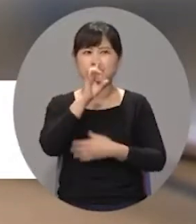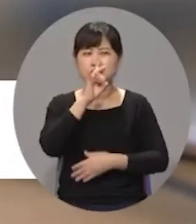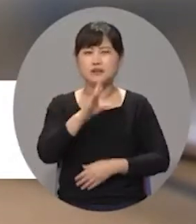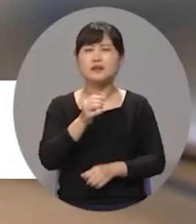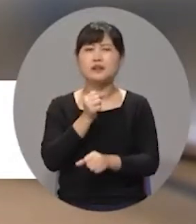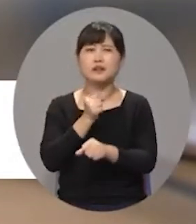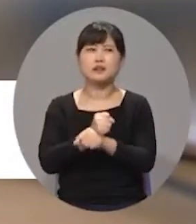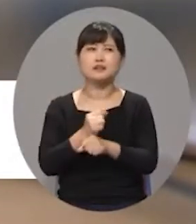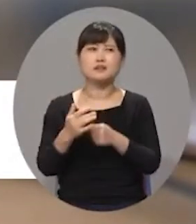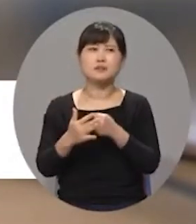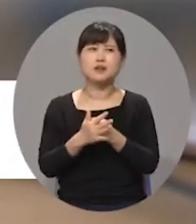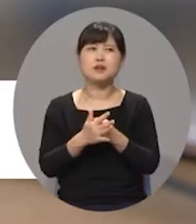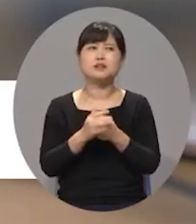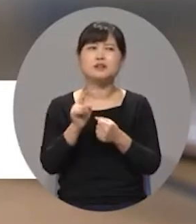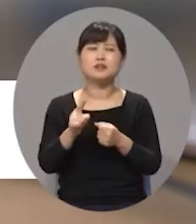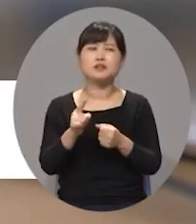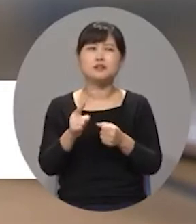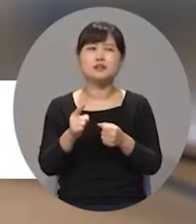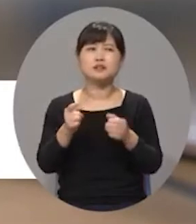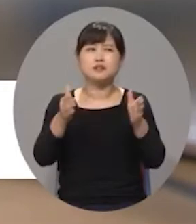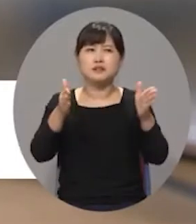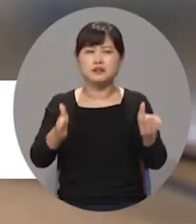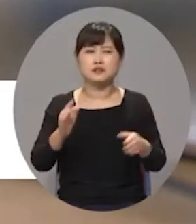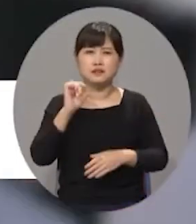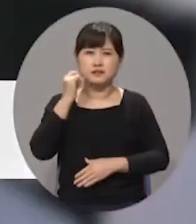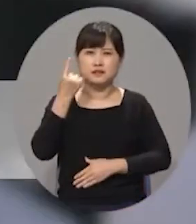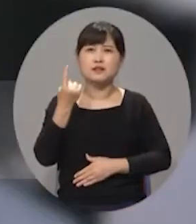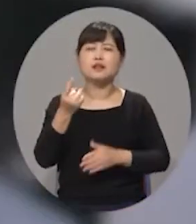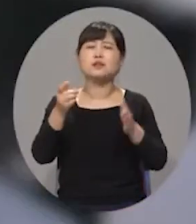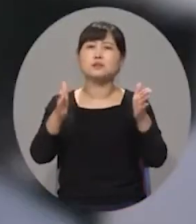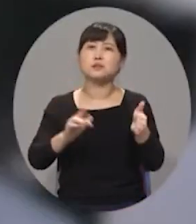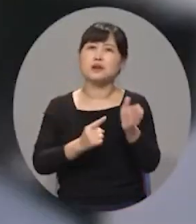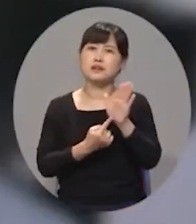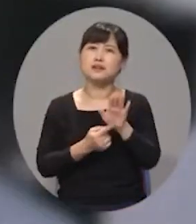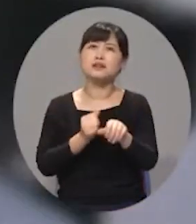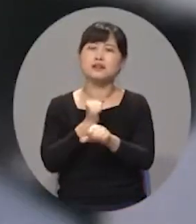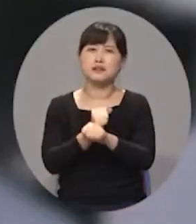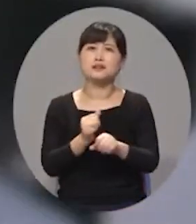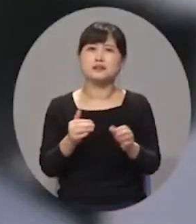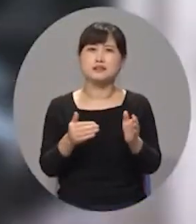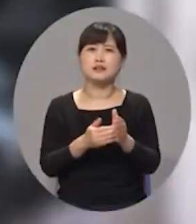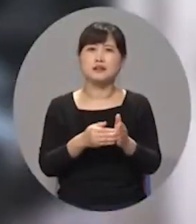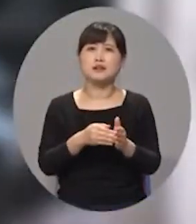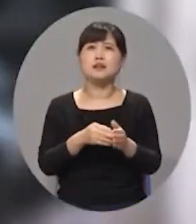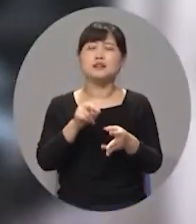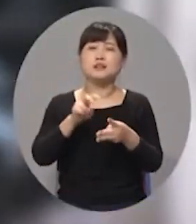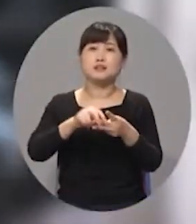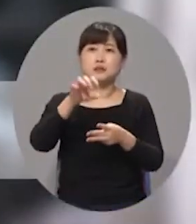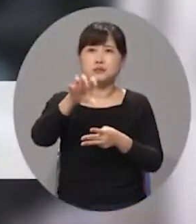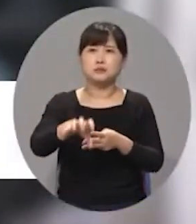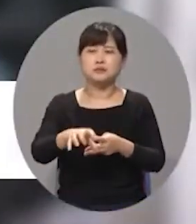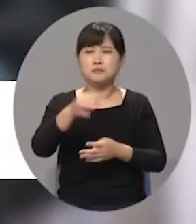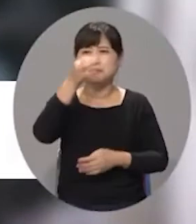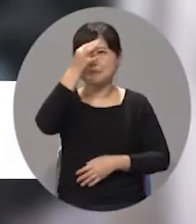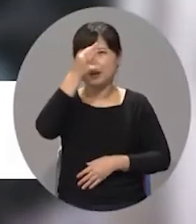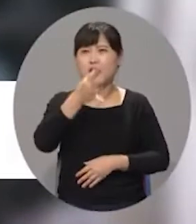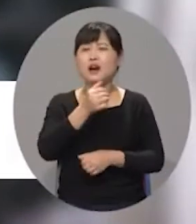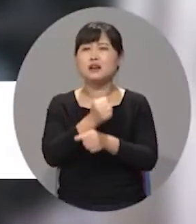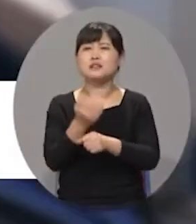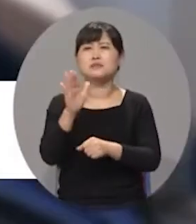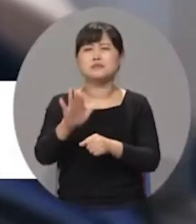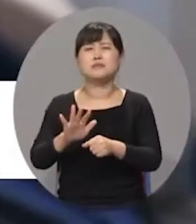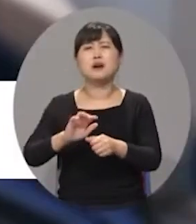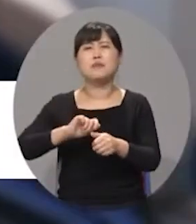그런 기간들, 유예 기간은 한 달 동안 안내를 했고. 해당 센터 측은 잘못을 인정하고 반성하지만 처분이